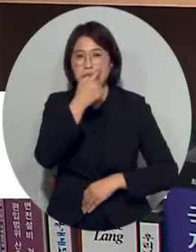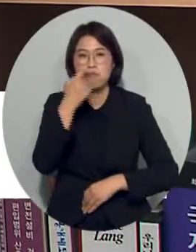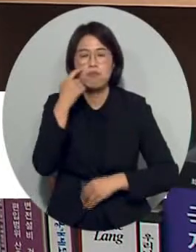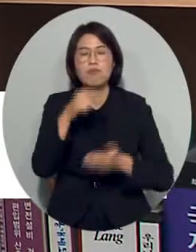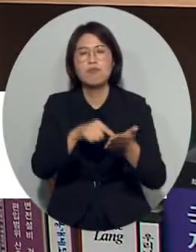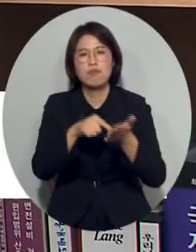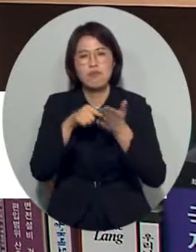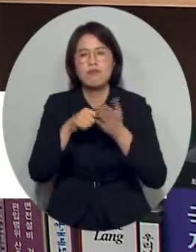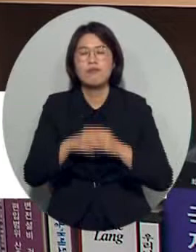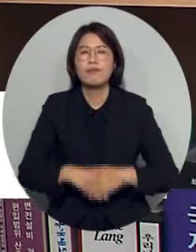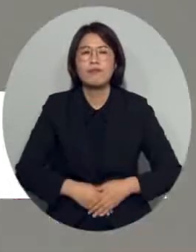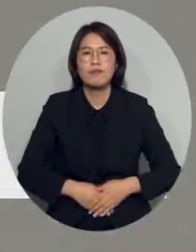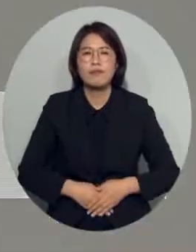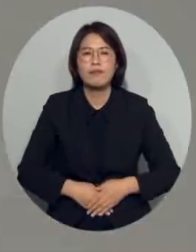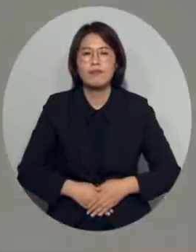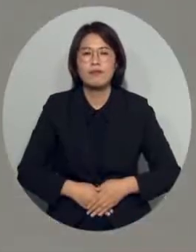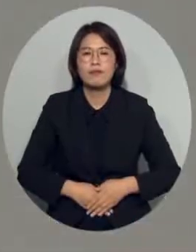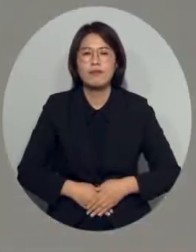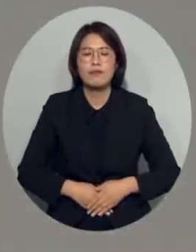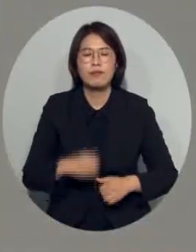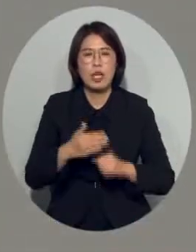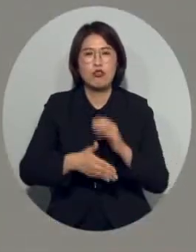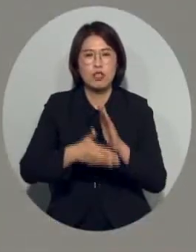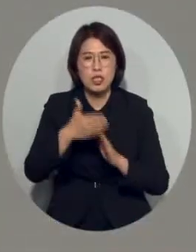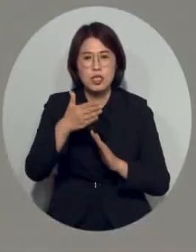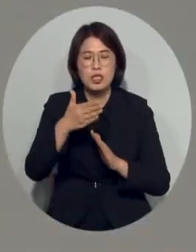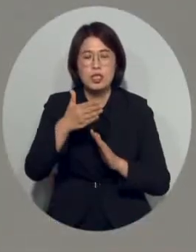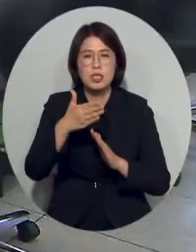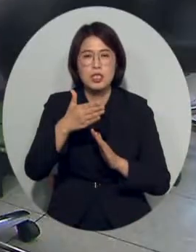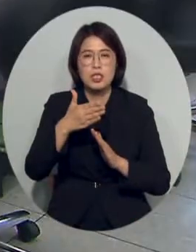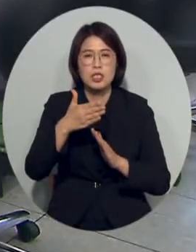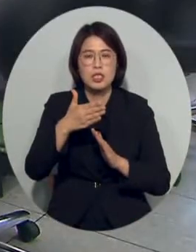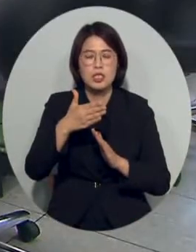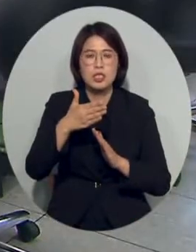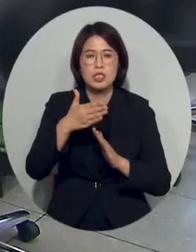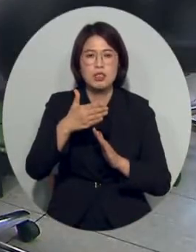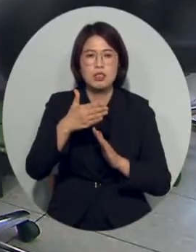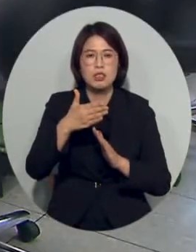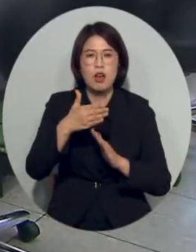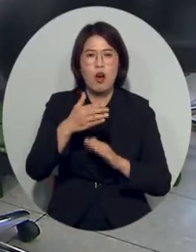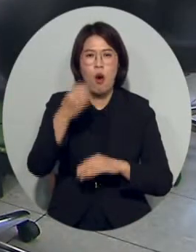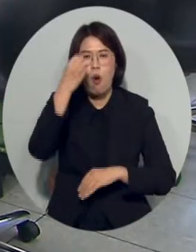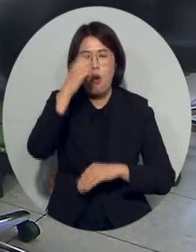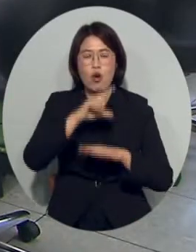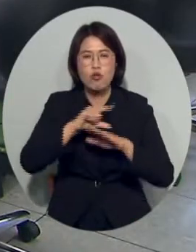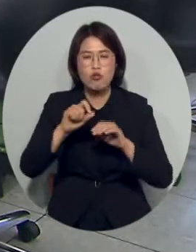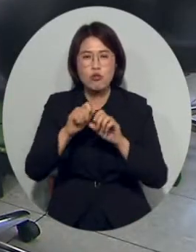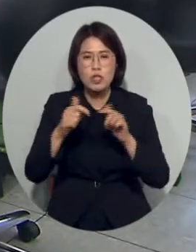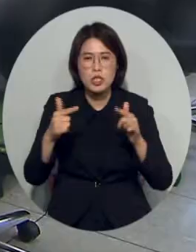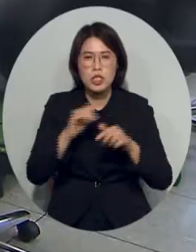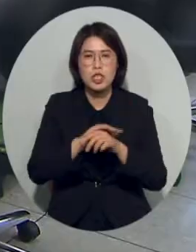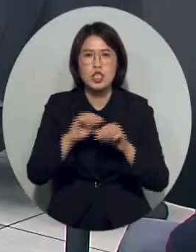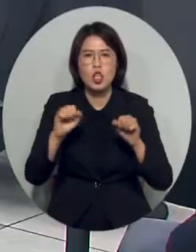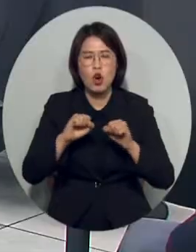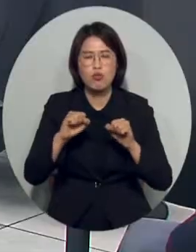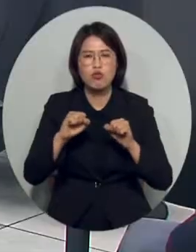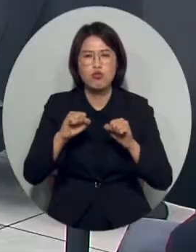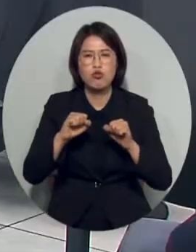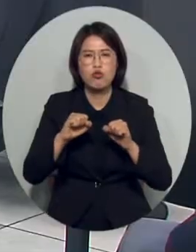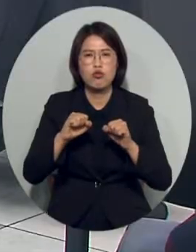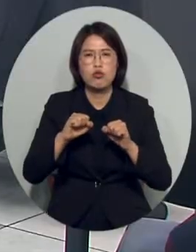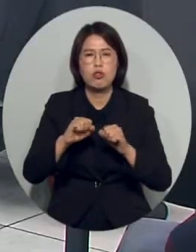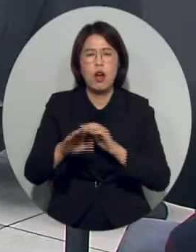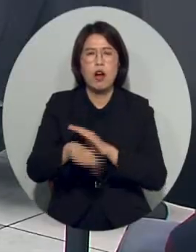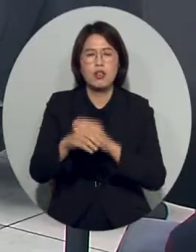아닌가 이렇게 볼수 있죠. 대구시는 또 청도군과 고령군 등 경북 지역의 부실 행정 사례를